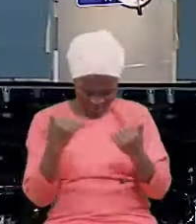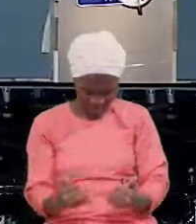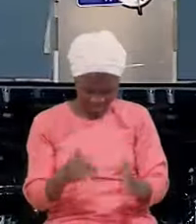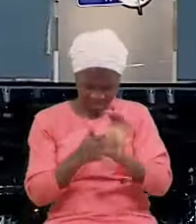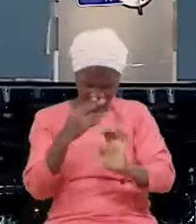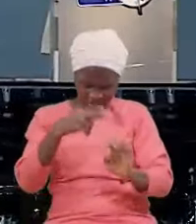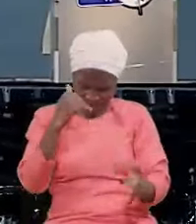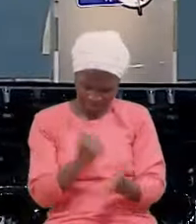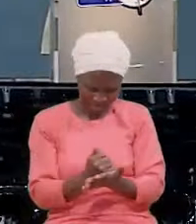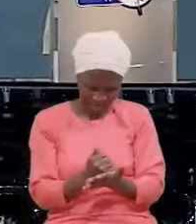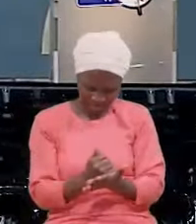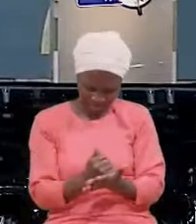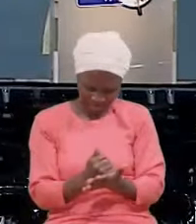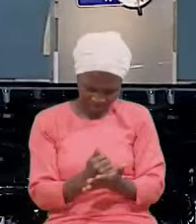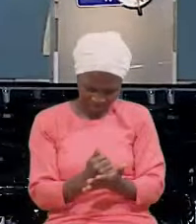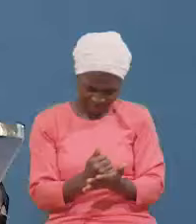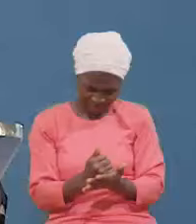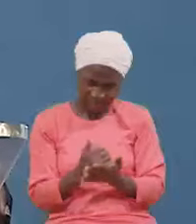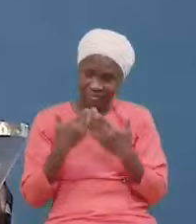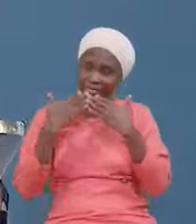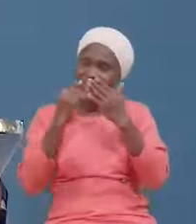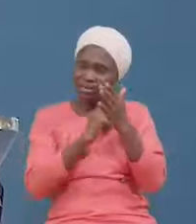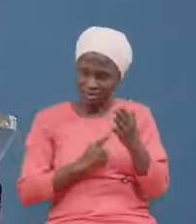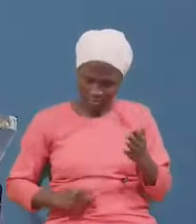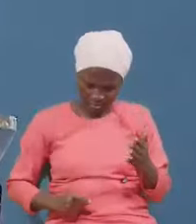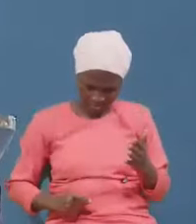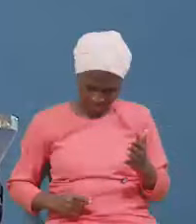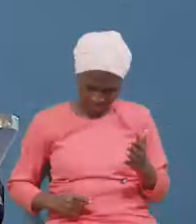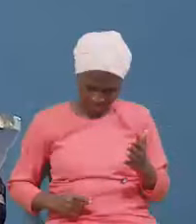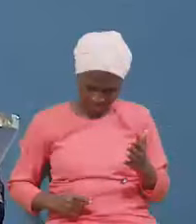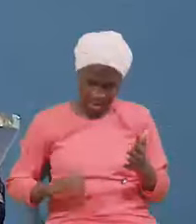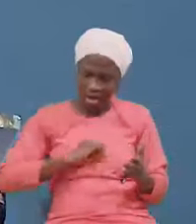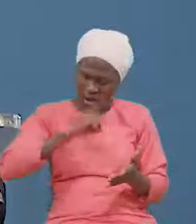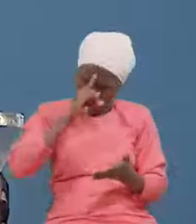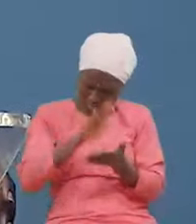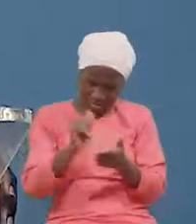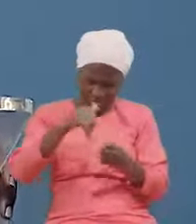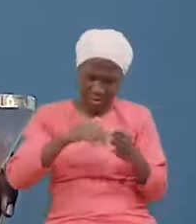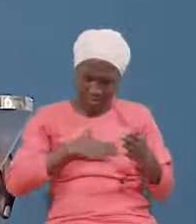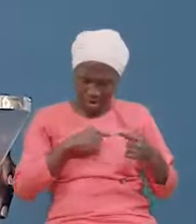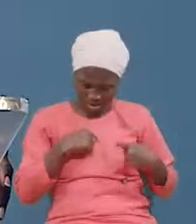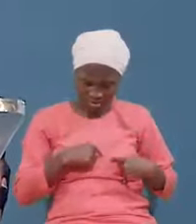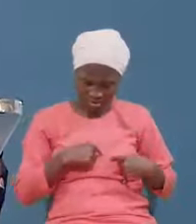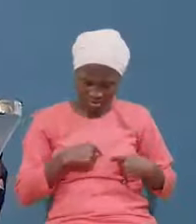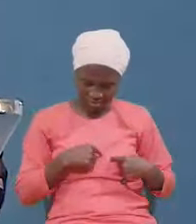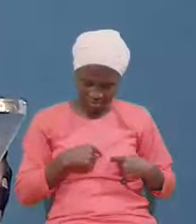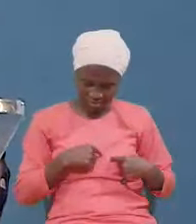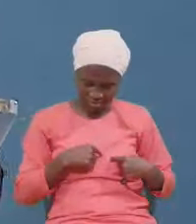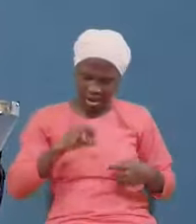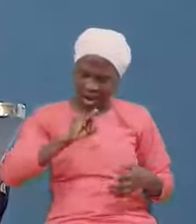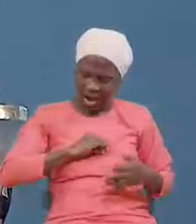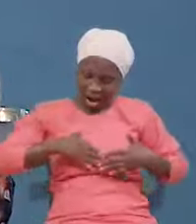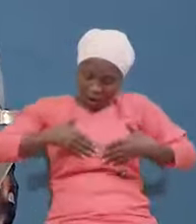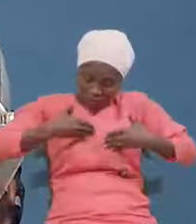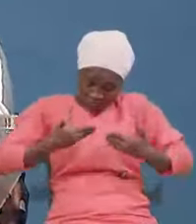స్వస్థత ప్రత్యక్షపరచబడును గాక. Thank you Lord. వందనములు ప్రభువా. I believe in my heart. నా హృదయములో విశ్వసిస్తున్నాను. I